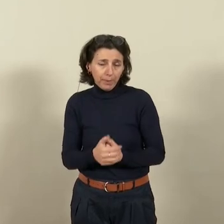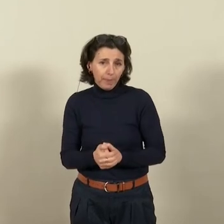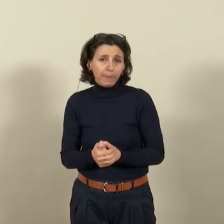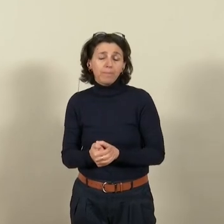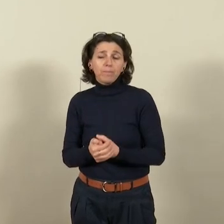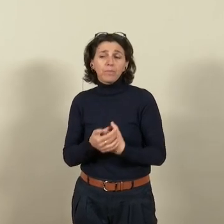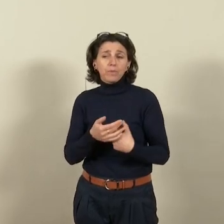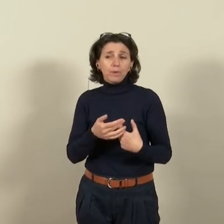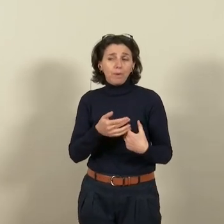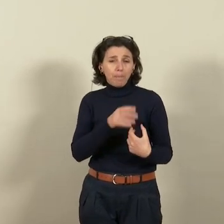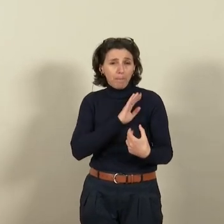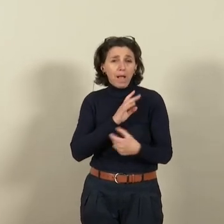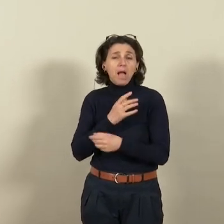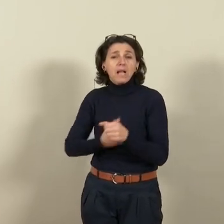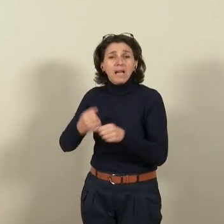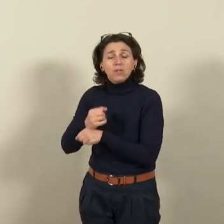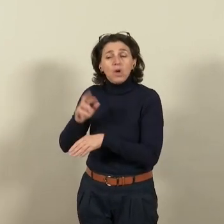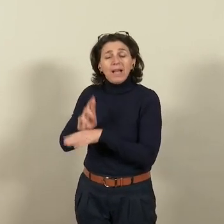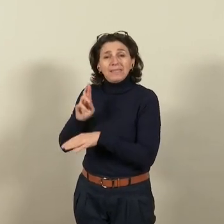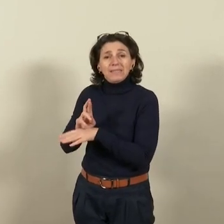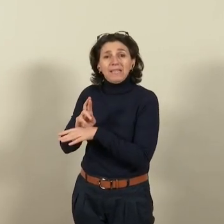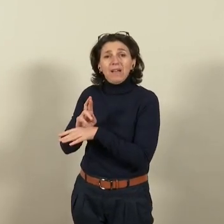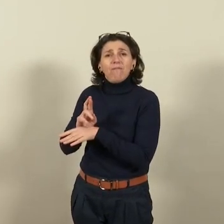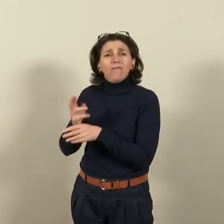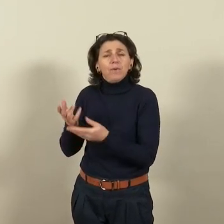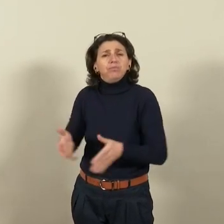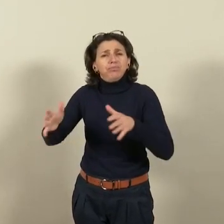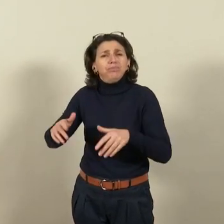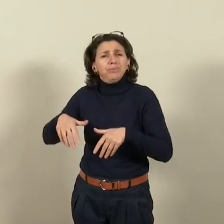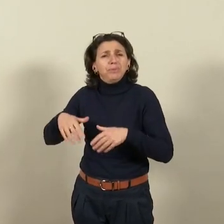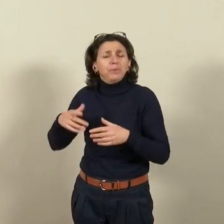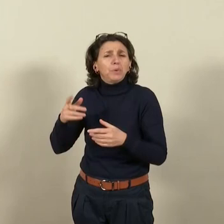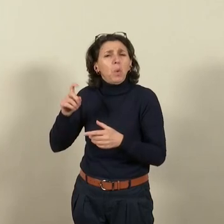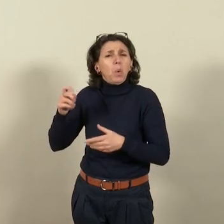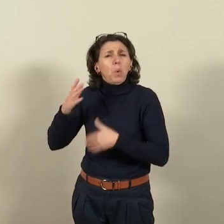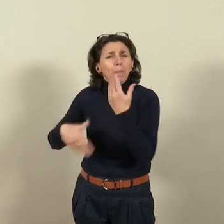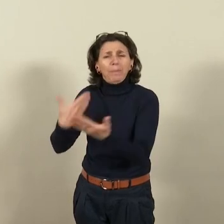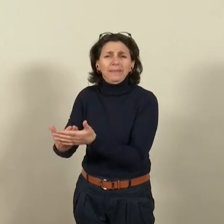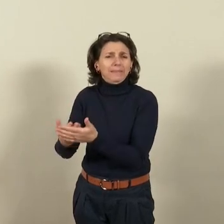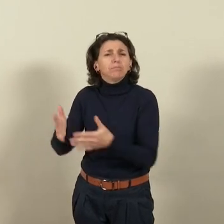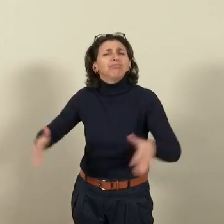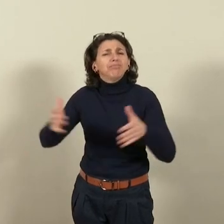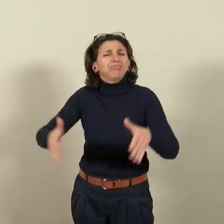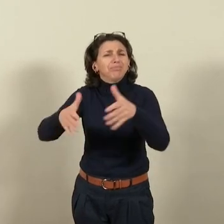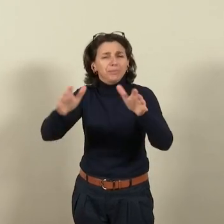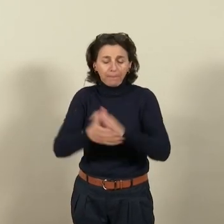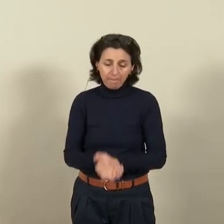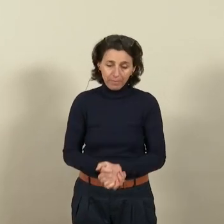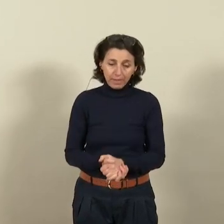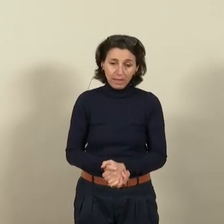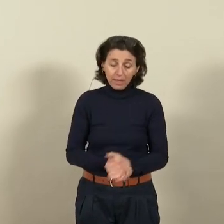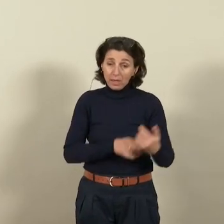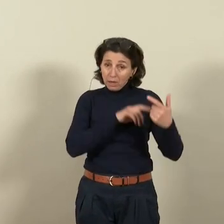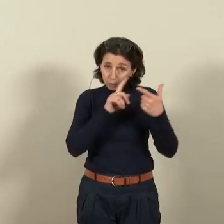réserves de substitution d'irrigation les mégabassines 2 de mettre fin au traité de libre échange qui